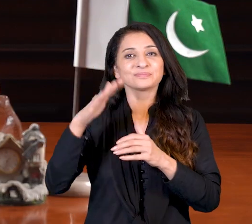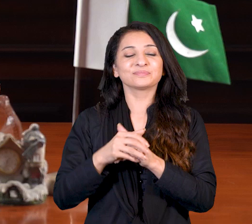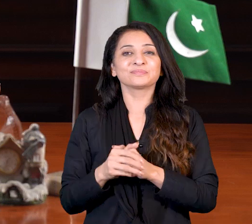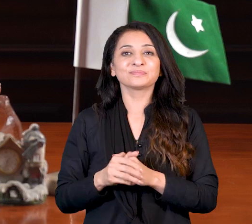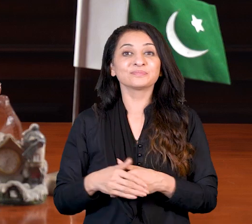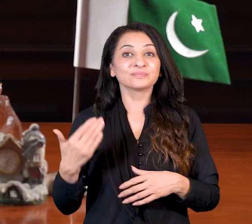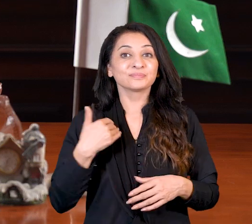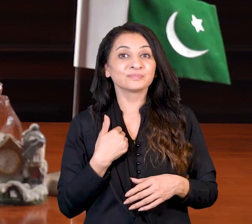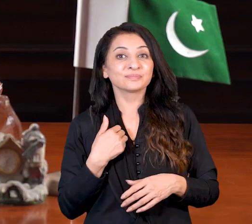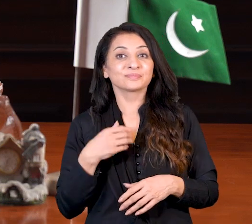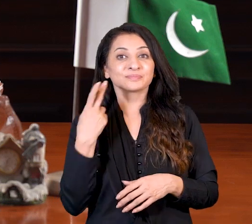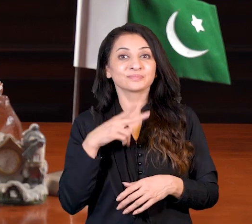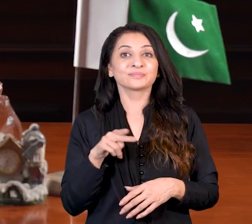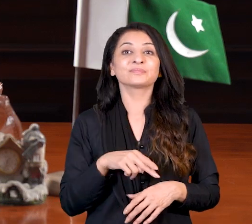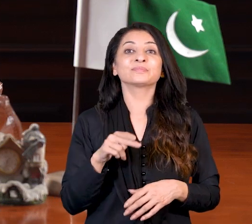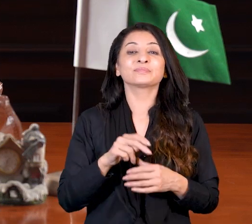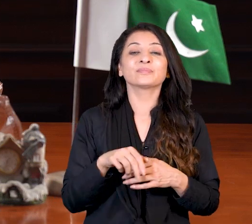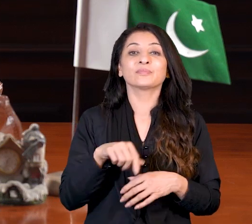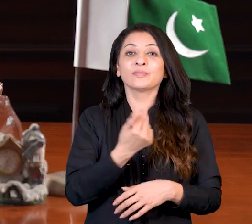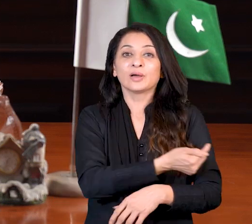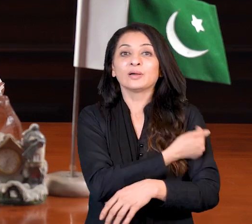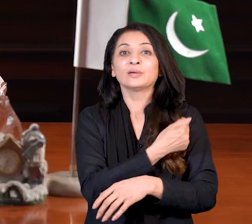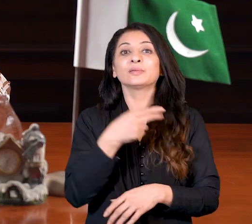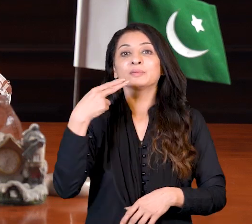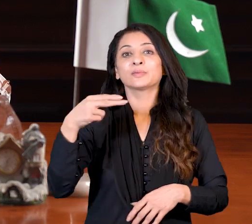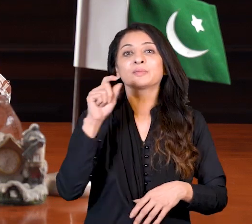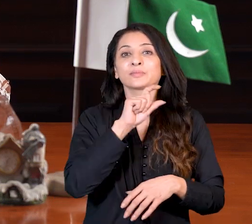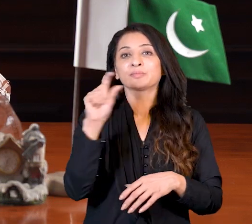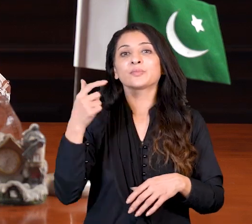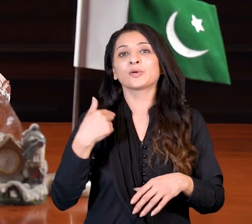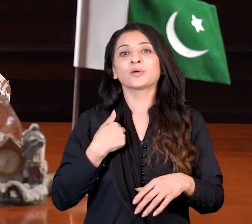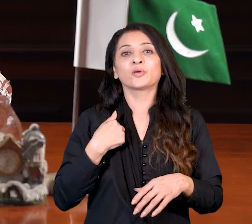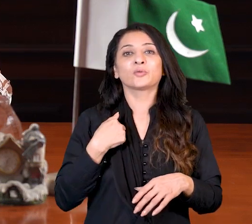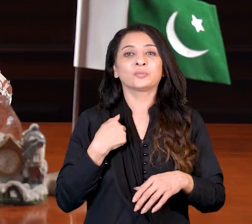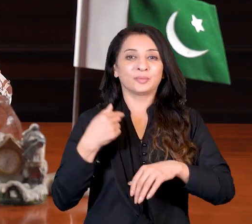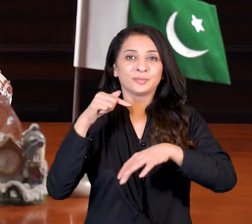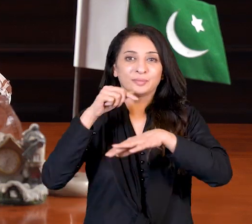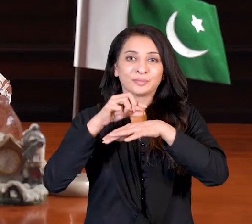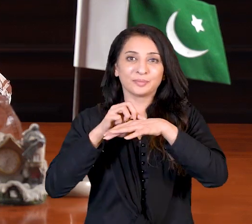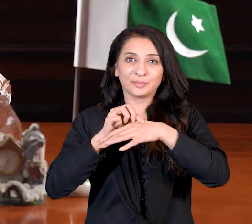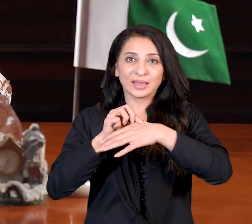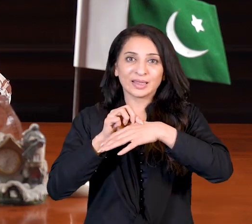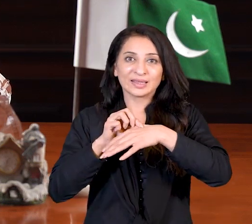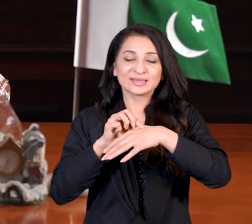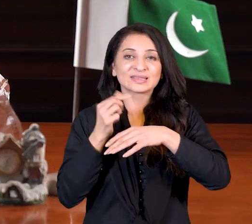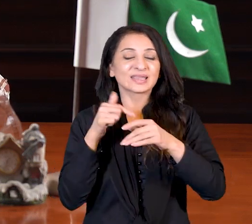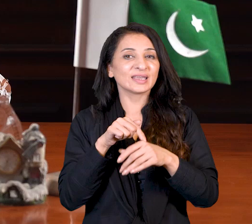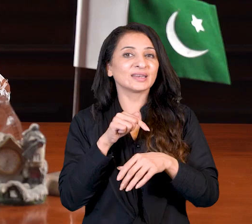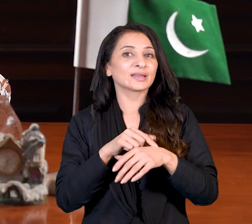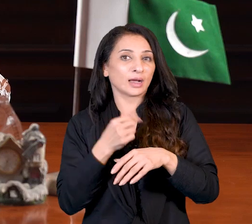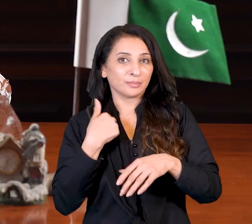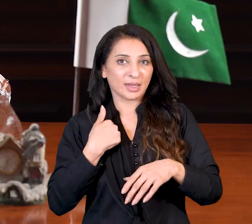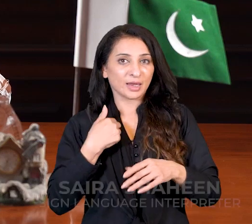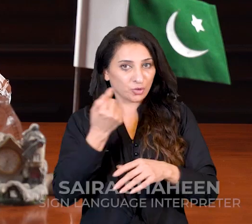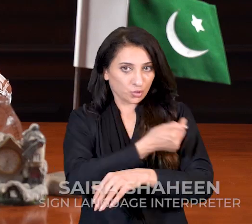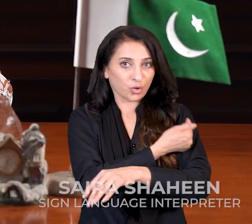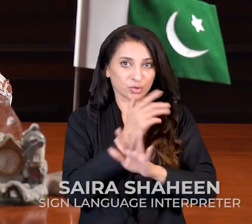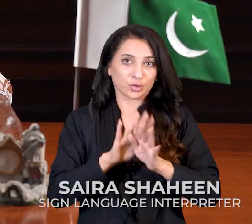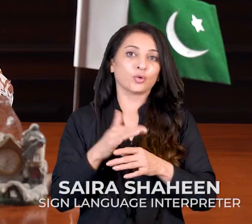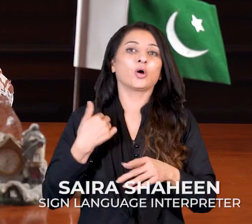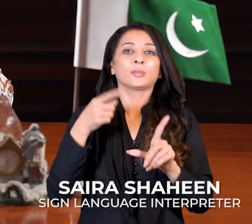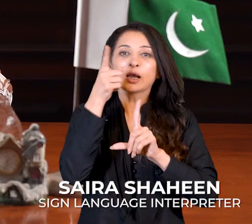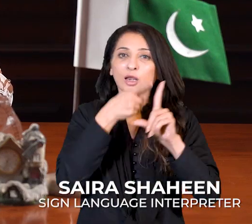Assalamu alaikum viewers. I am Dr. Hamda Aftab, consultant dermatologist and aesthetic physician practicing in Lahore, Glow and Go,